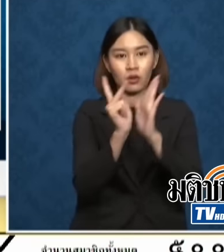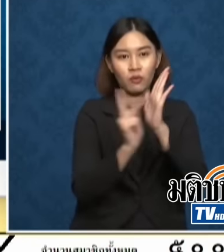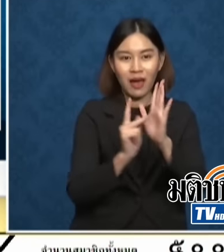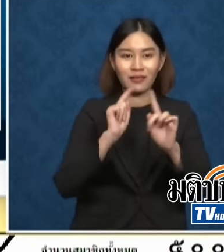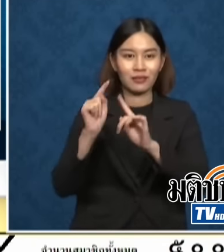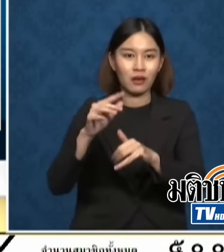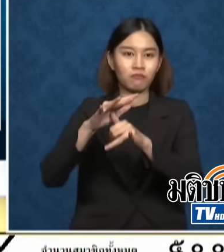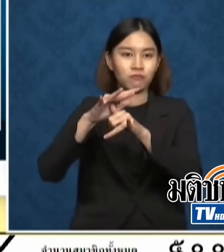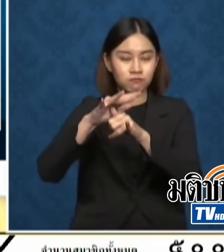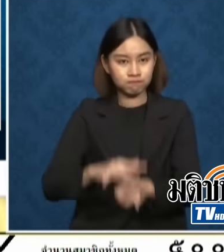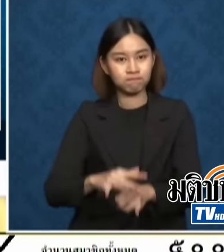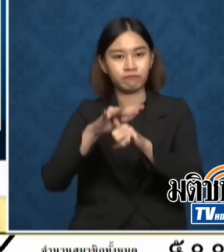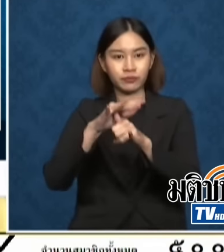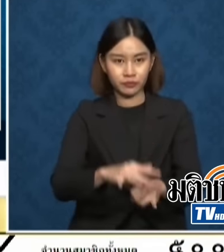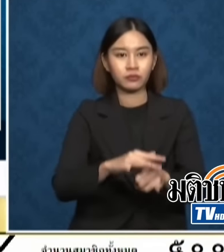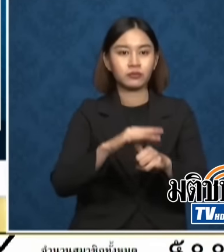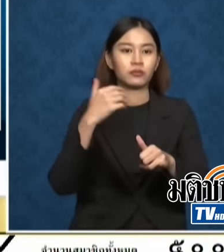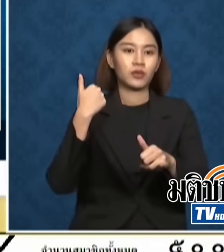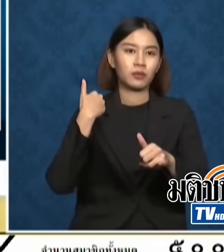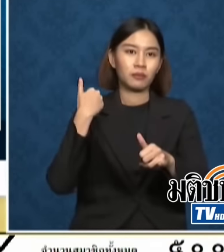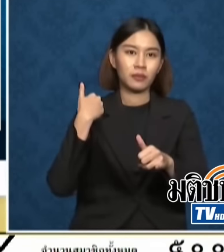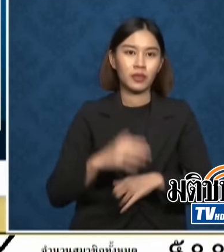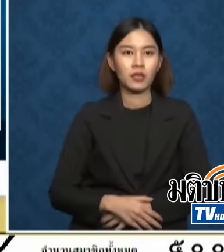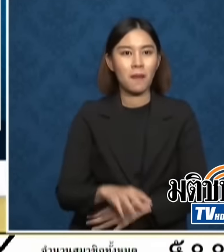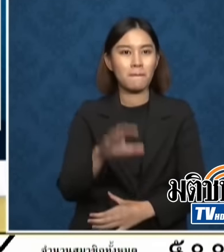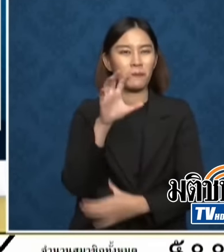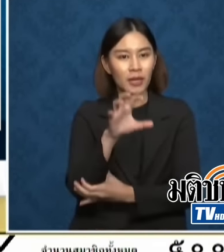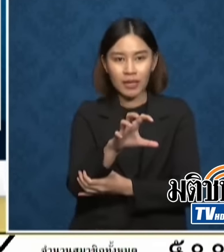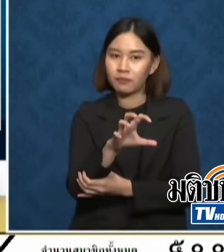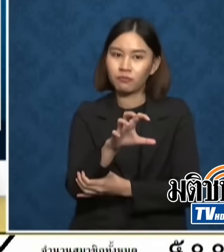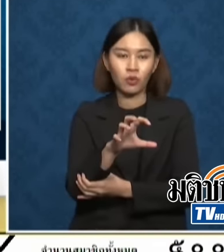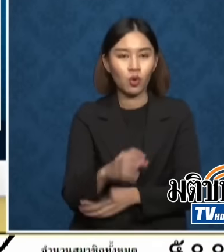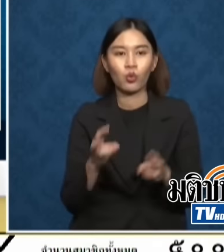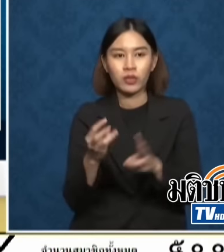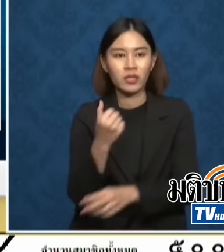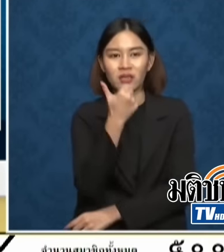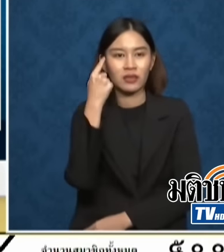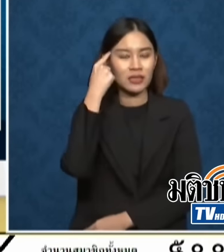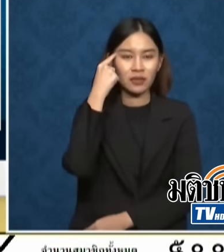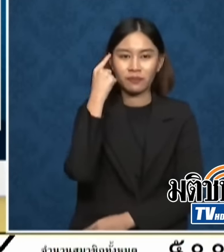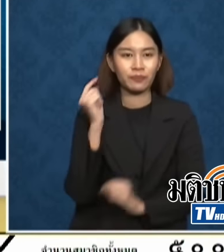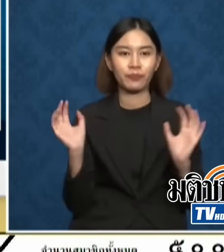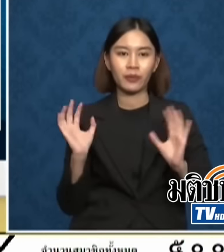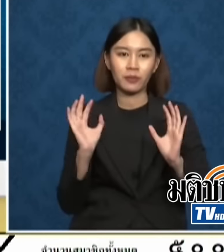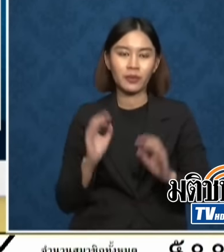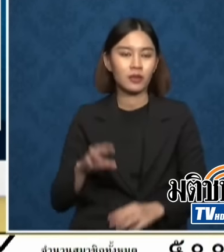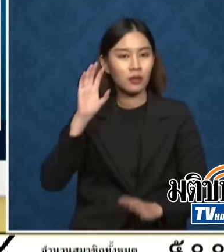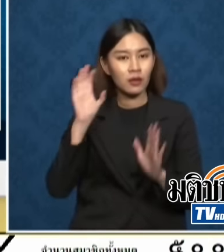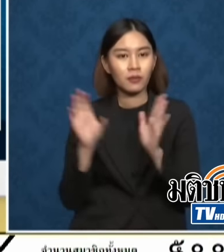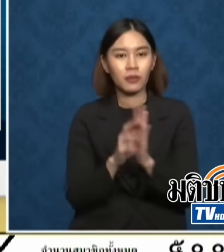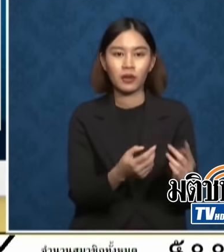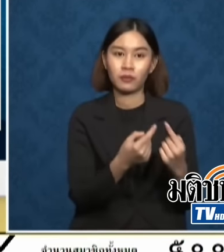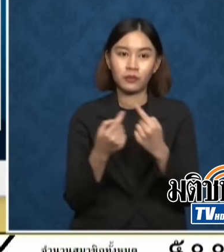มกดขี่พวกเขาไว้โดนบีบซะจนไม่มีทางเลือกที่จะเหลือถ้าดูในสไลด์ต่อไปครับ